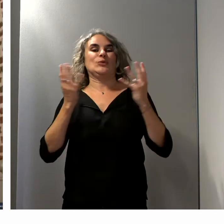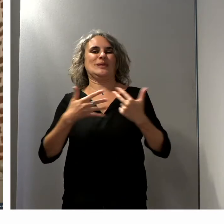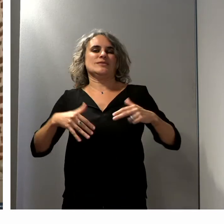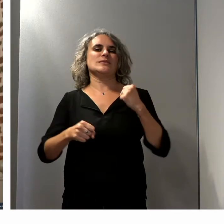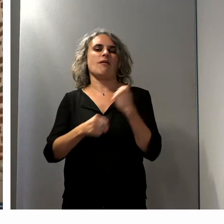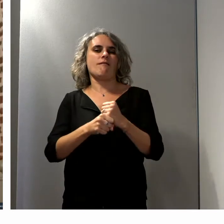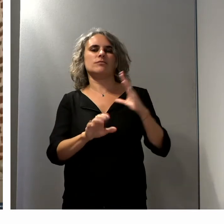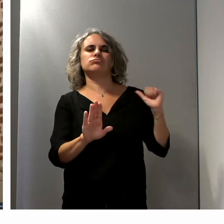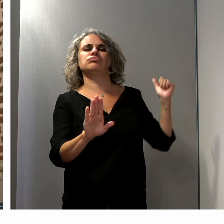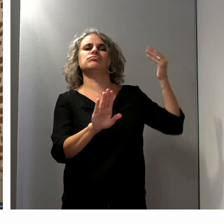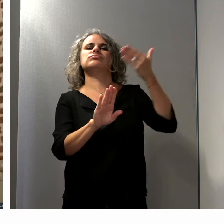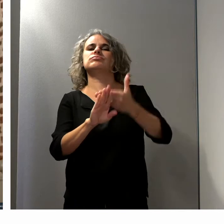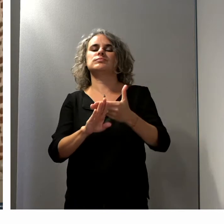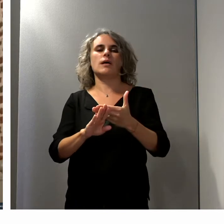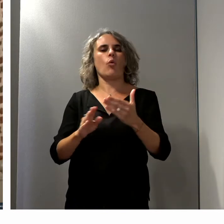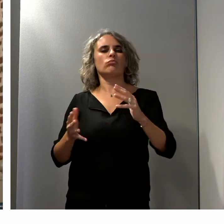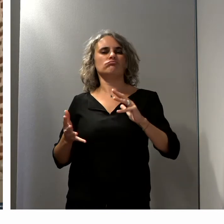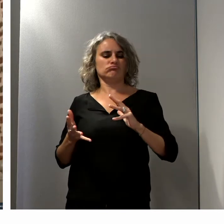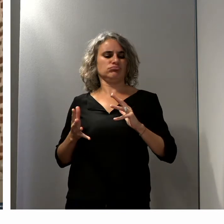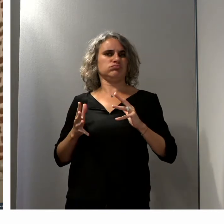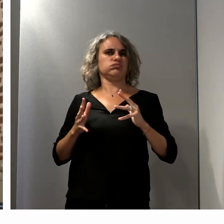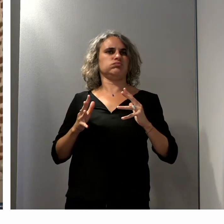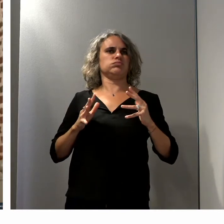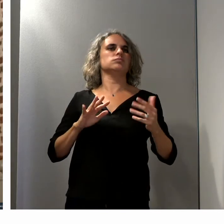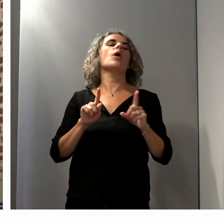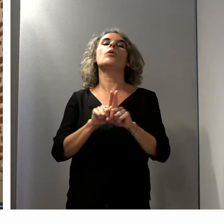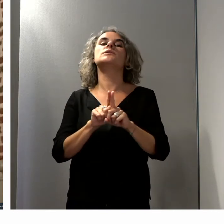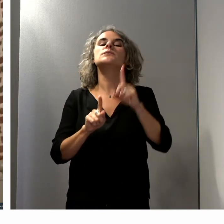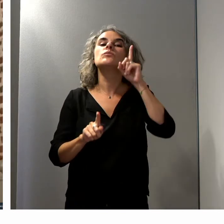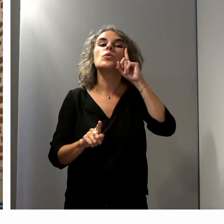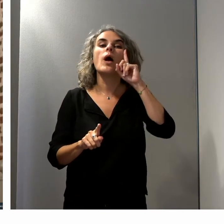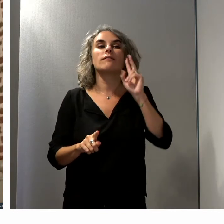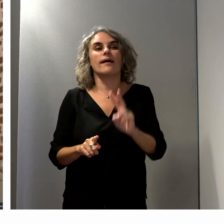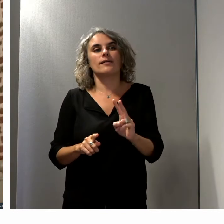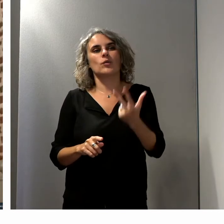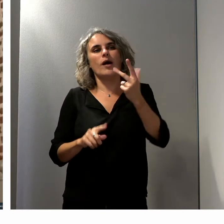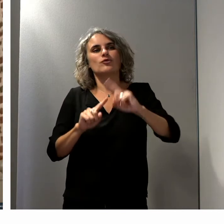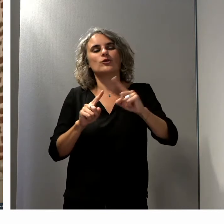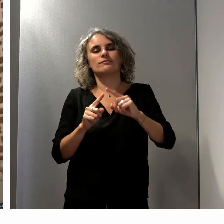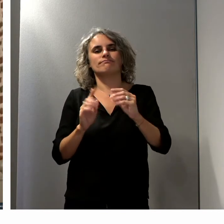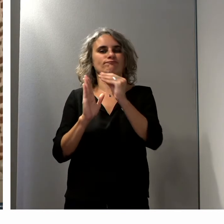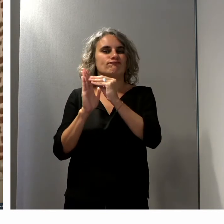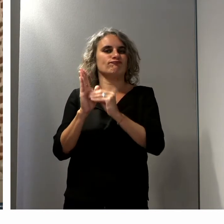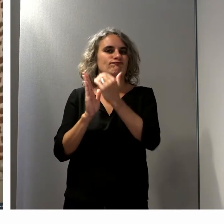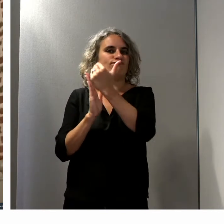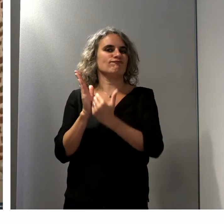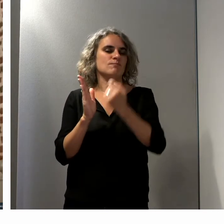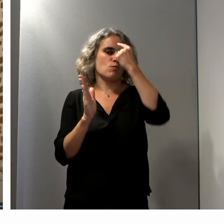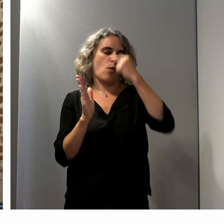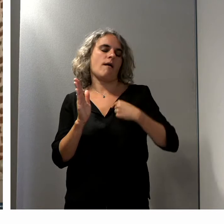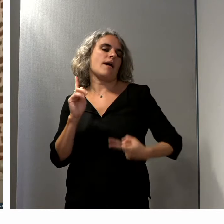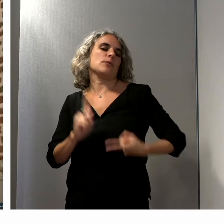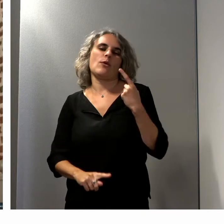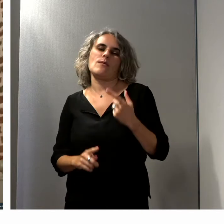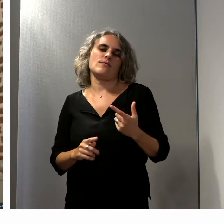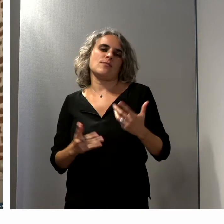de travail, on a peaufiné un peu nos façons d'aborder tout ça, puisque ça vient à peut-être les 3 points que je m'étais notés comme ce qui me semblait être les 3 sujets clés sur